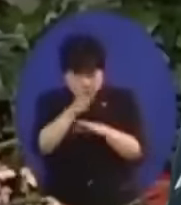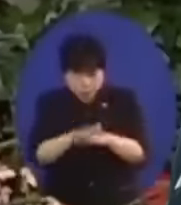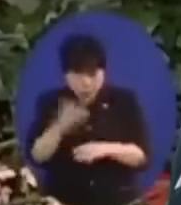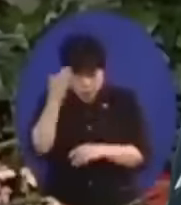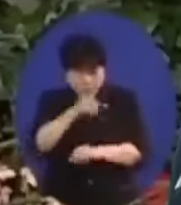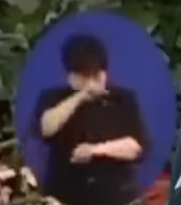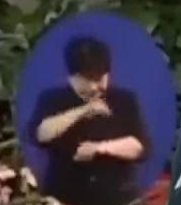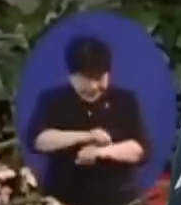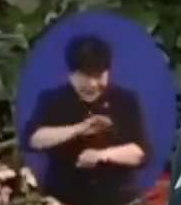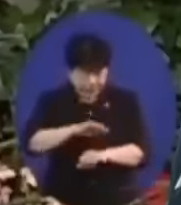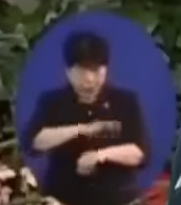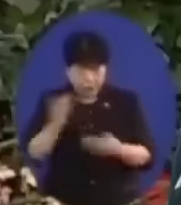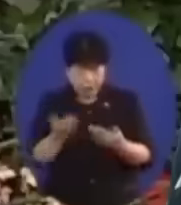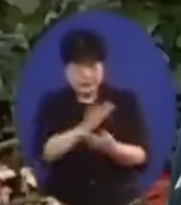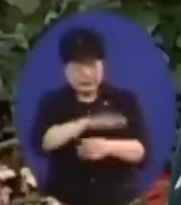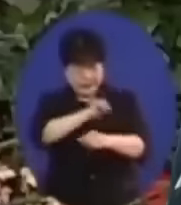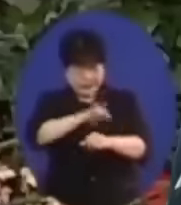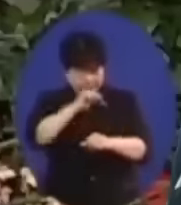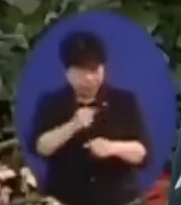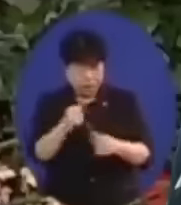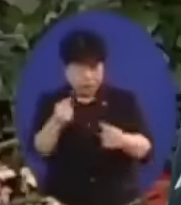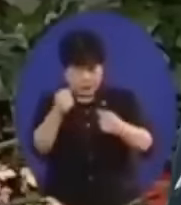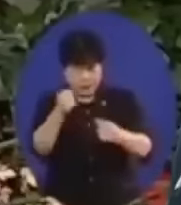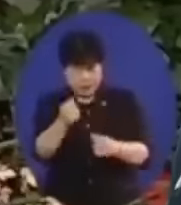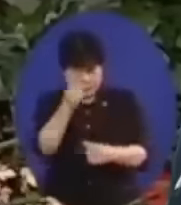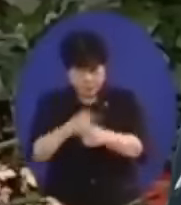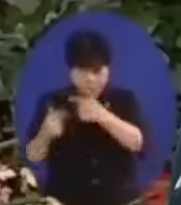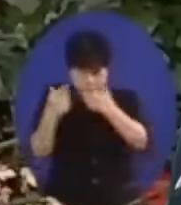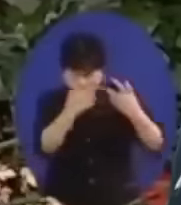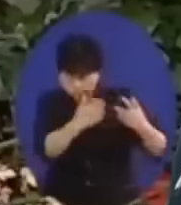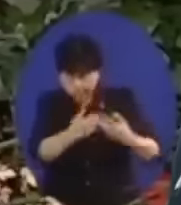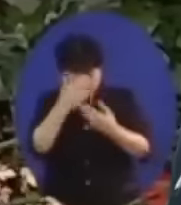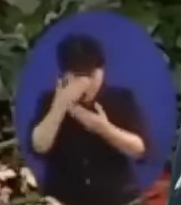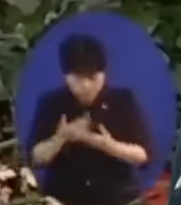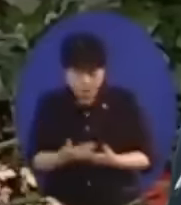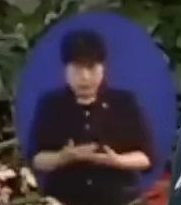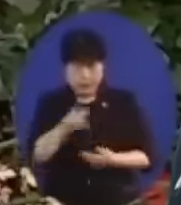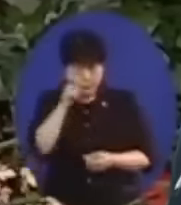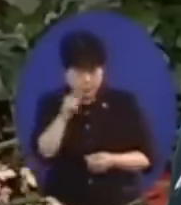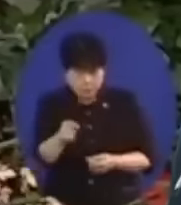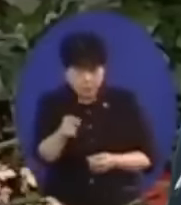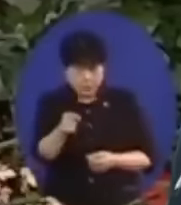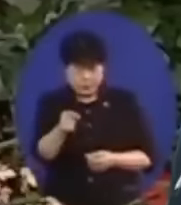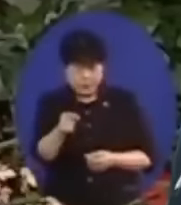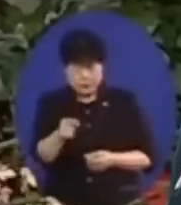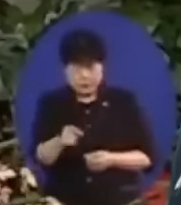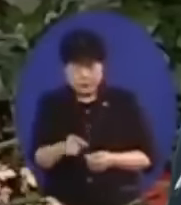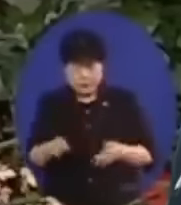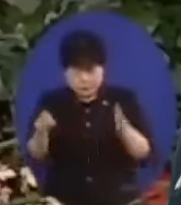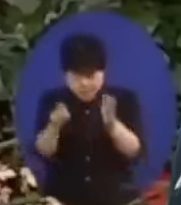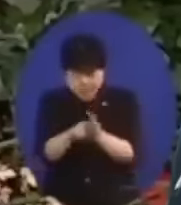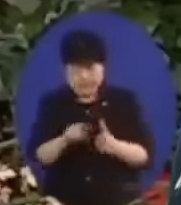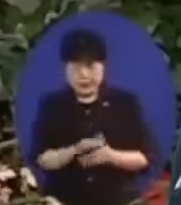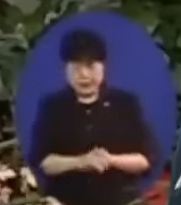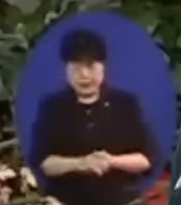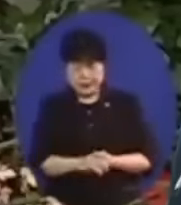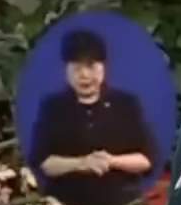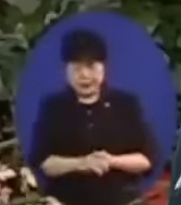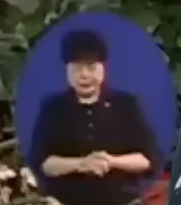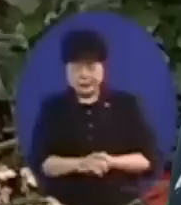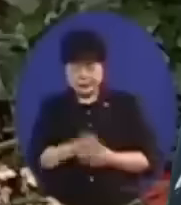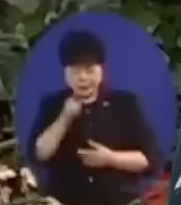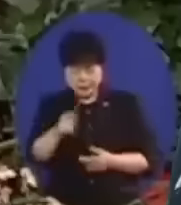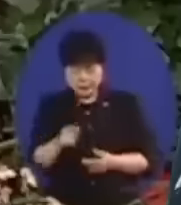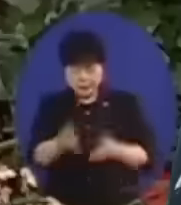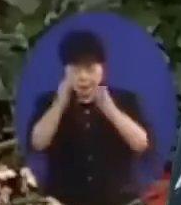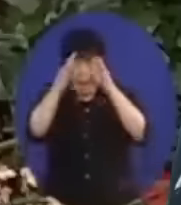영혼이 잘됨같이 범사에 잘되며 강건하고 생명을 얻되 풍성에 얻게 될 것을 믿습니다. 그것을